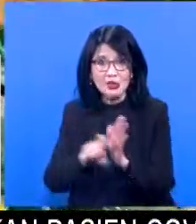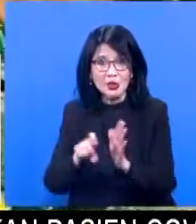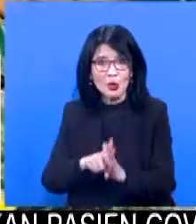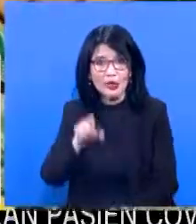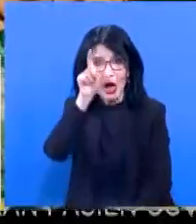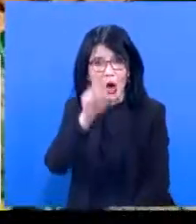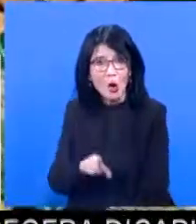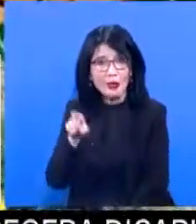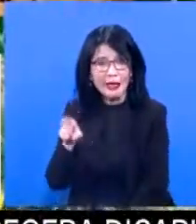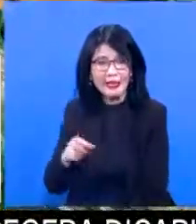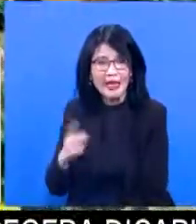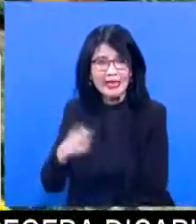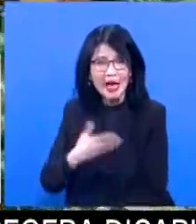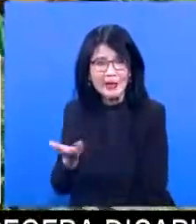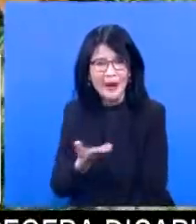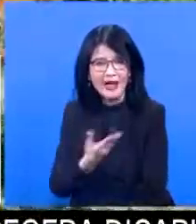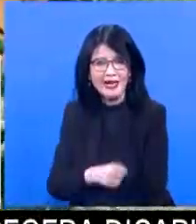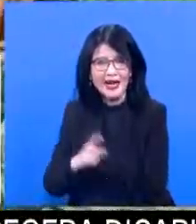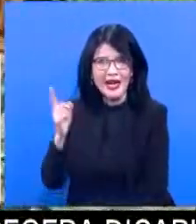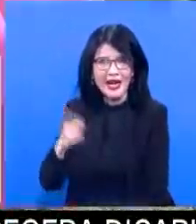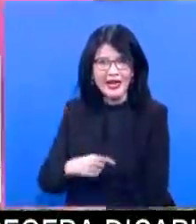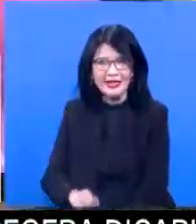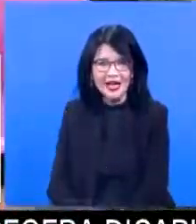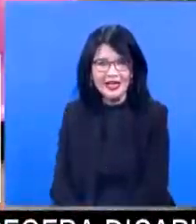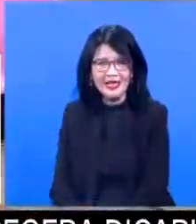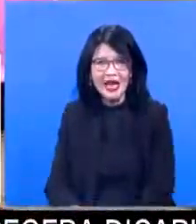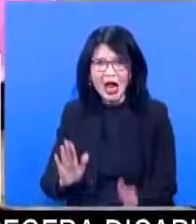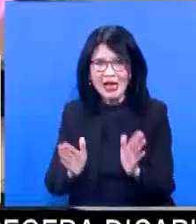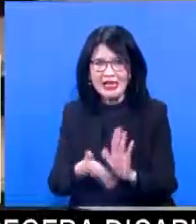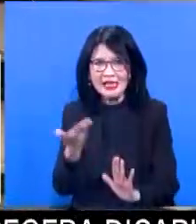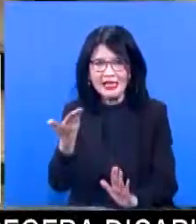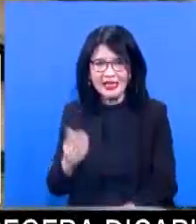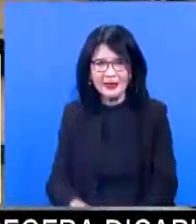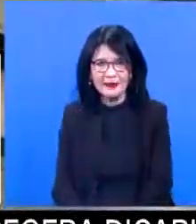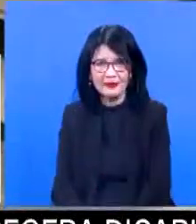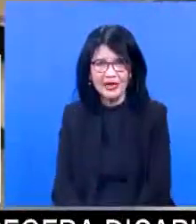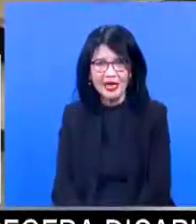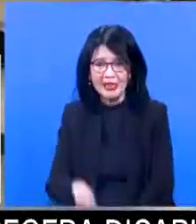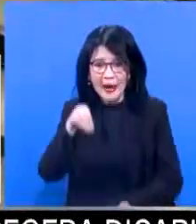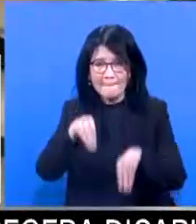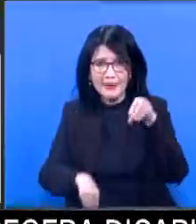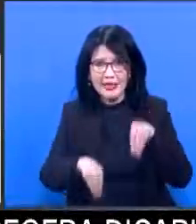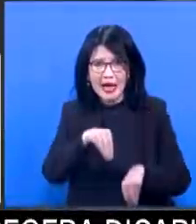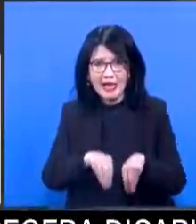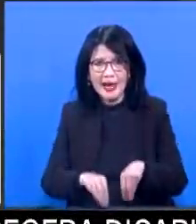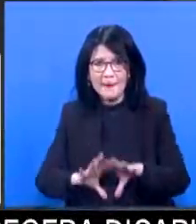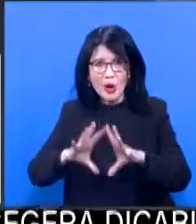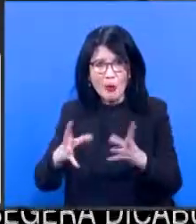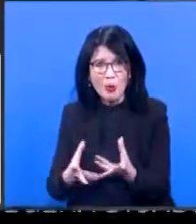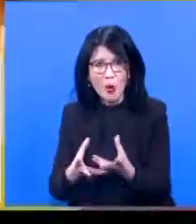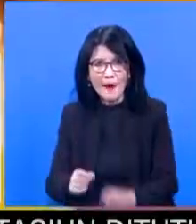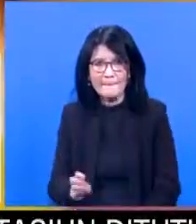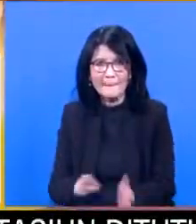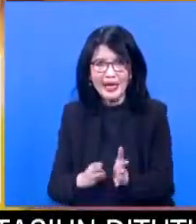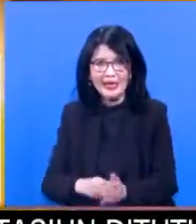Marta Warsana. Warga desa Karangsemanding, Kabupaten Gresik, Jawa Timur ini membudidayakan buah melon dengan memanfaatkan